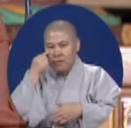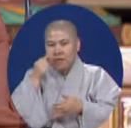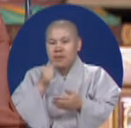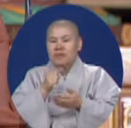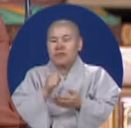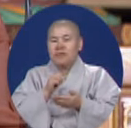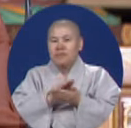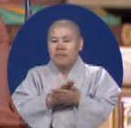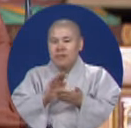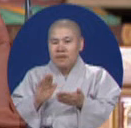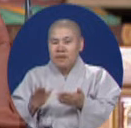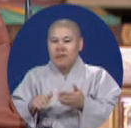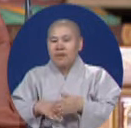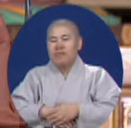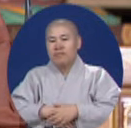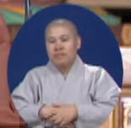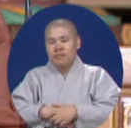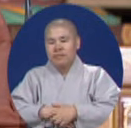신정.